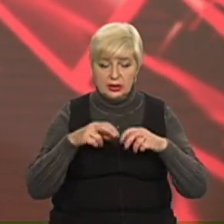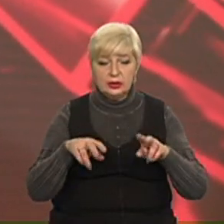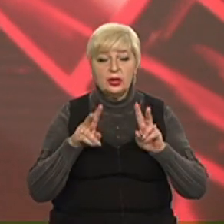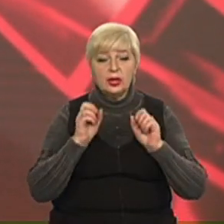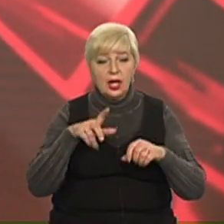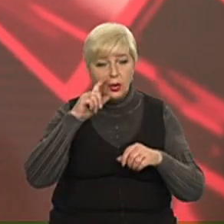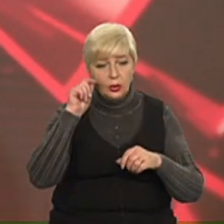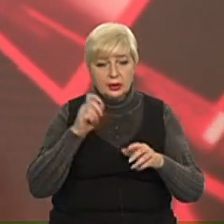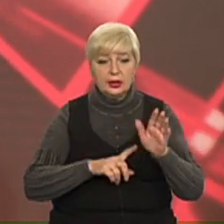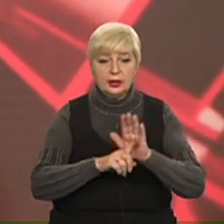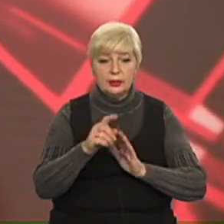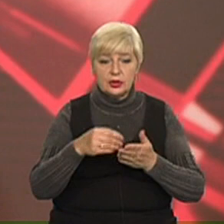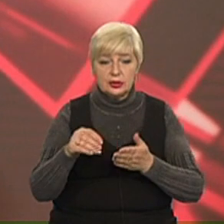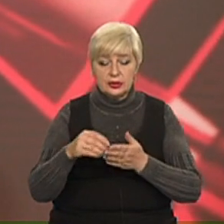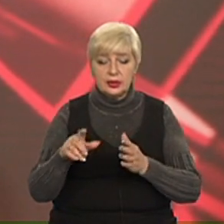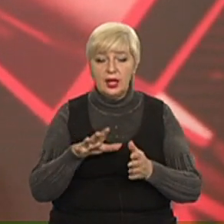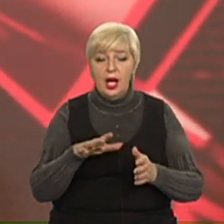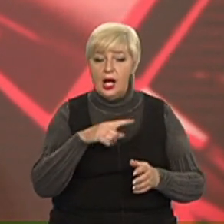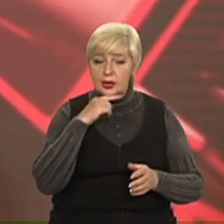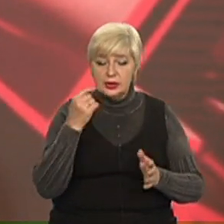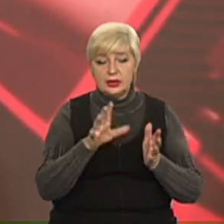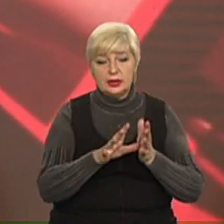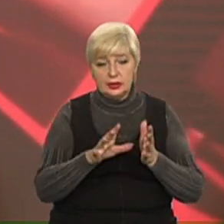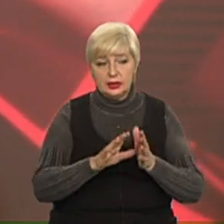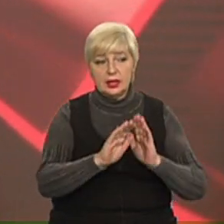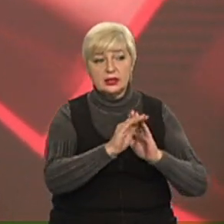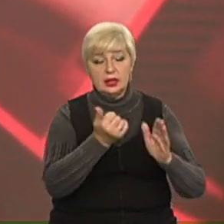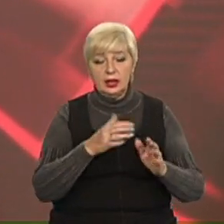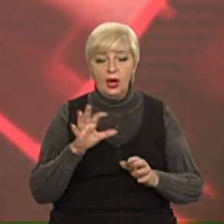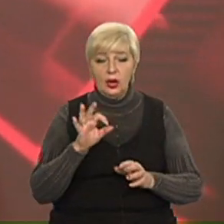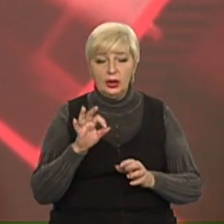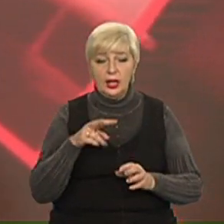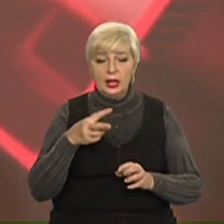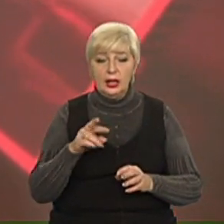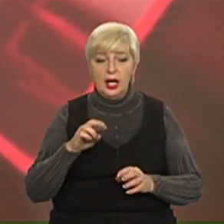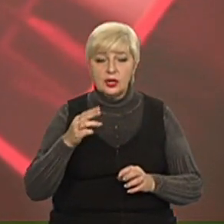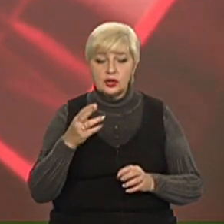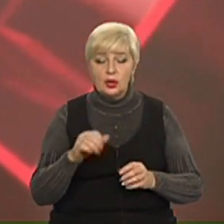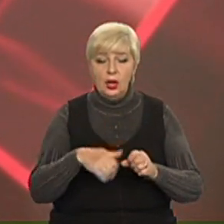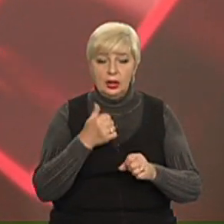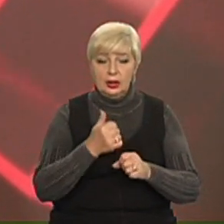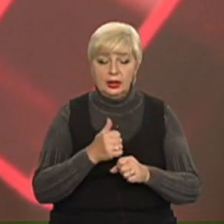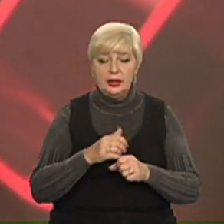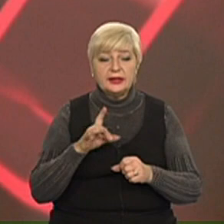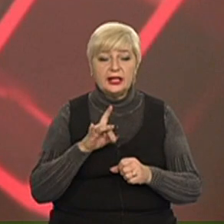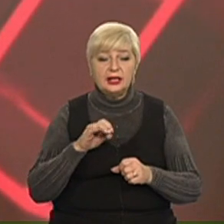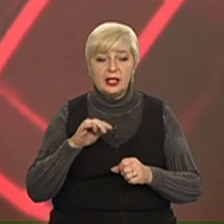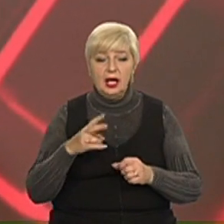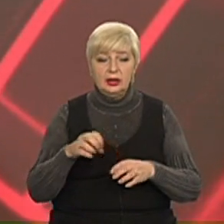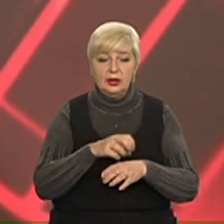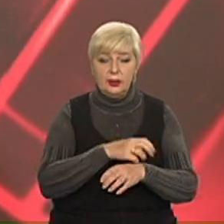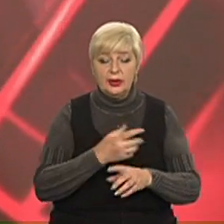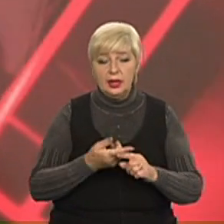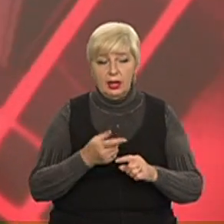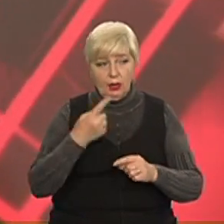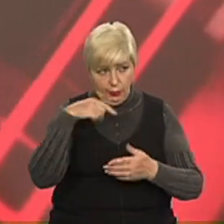Розслідувати, як Україна почала закупівлю російської електроенергії, закликав Олег Ляшко. Лідер радикальної партії переконаний, це